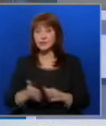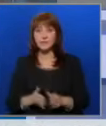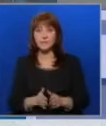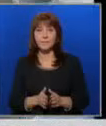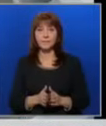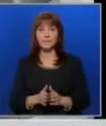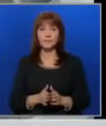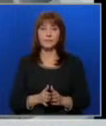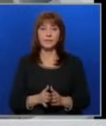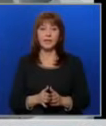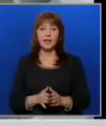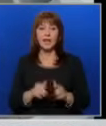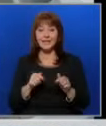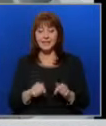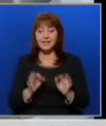Русенова.